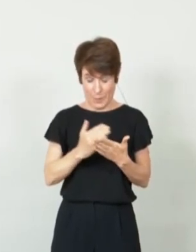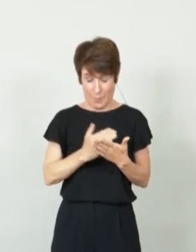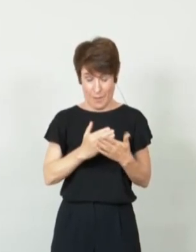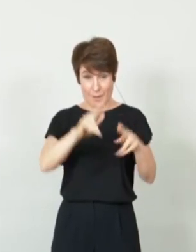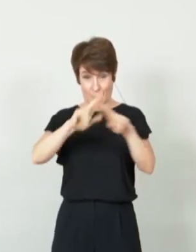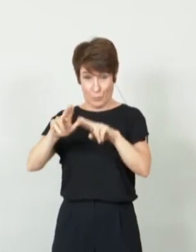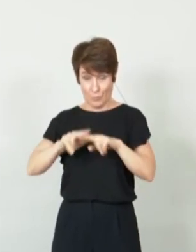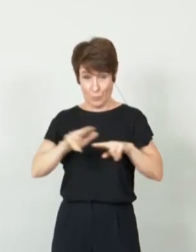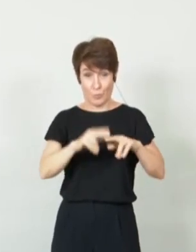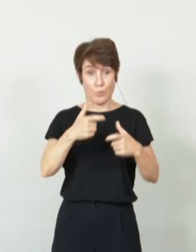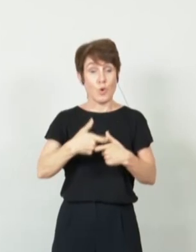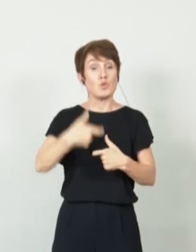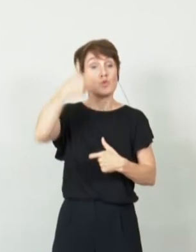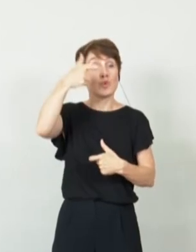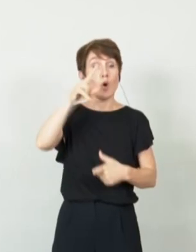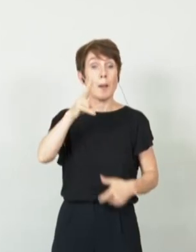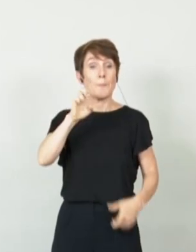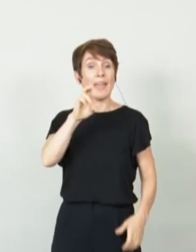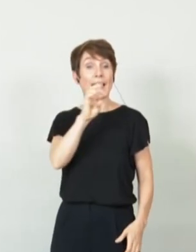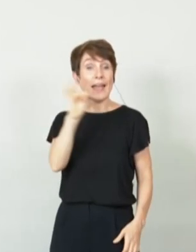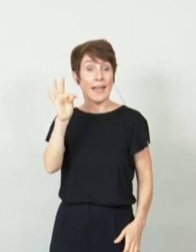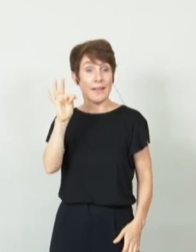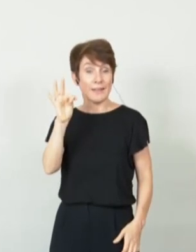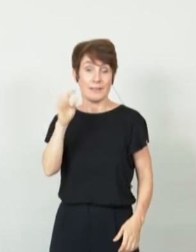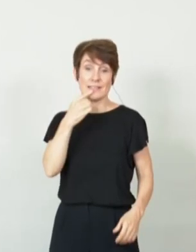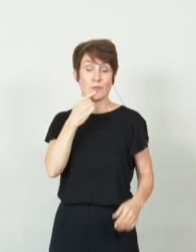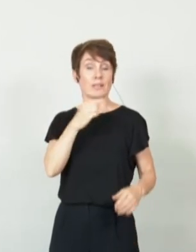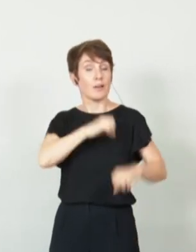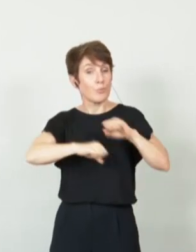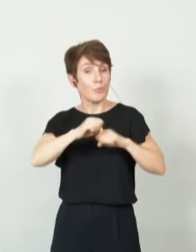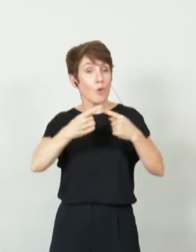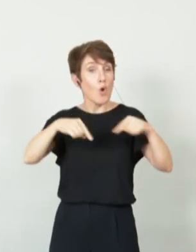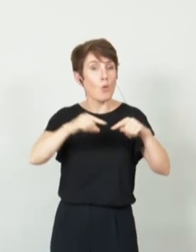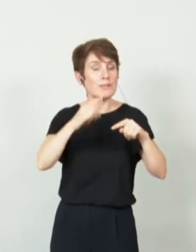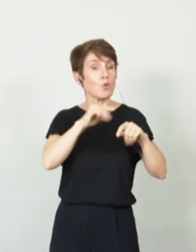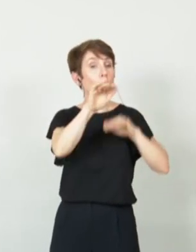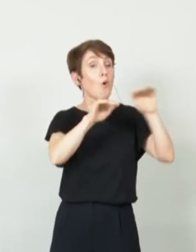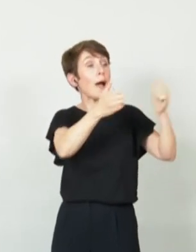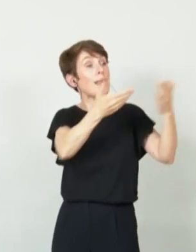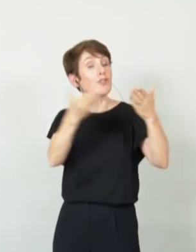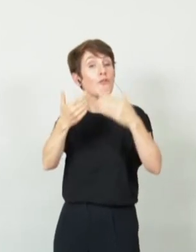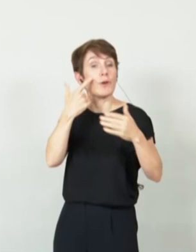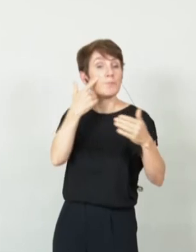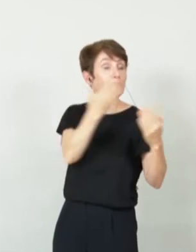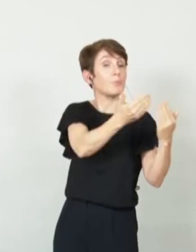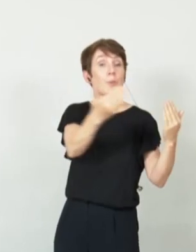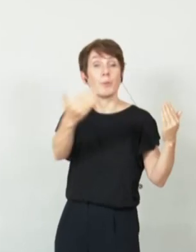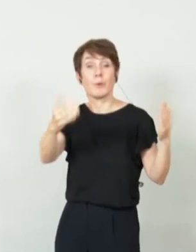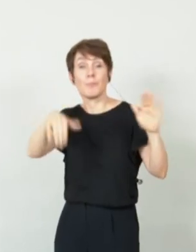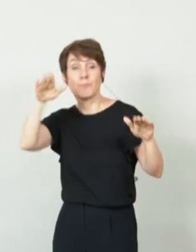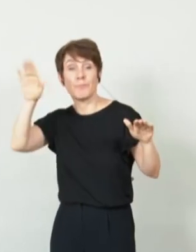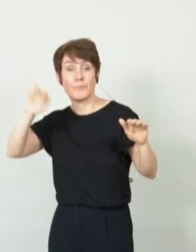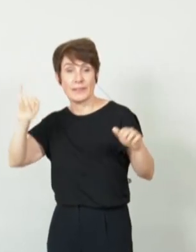de la tour pérenne avec la mise en place des commissions d'appel d'offres et puis pour ce qui concerne les